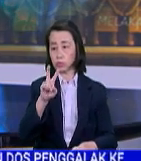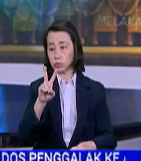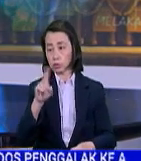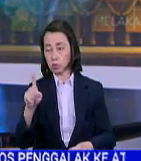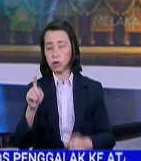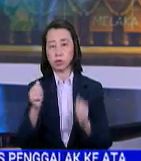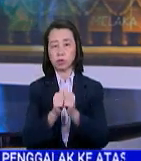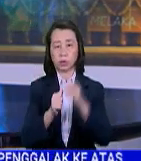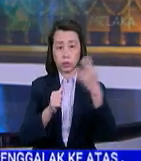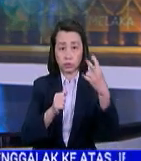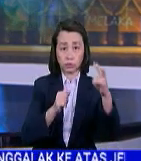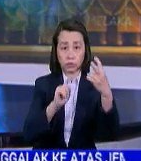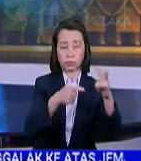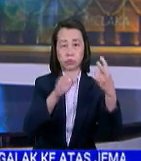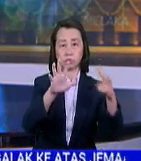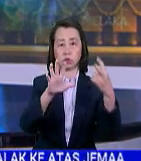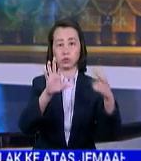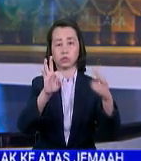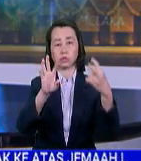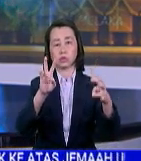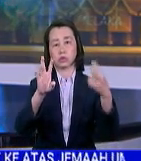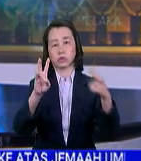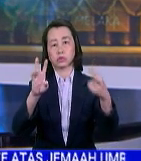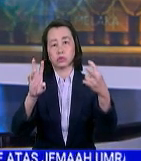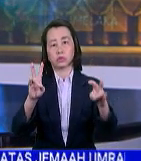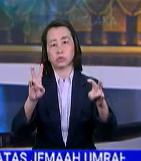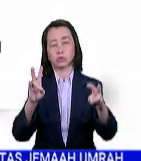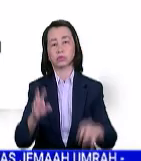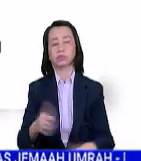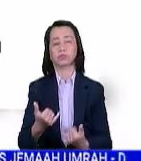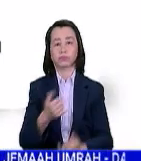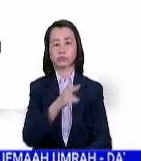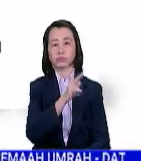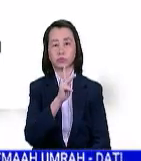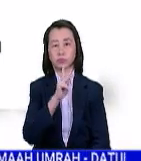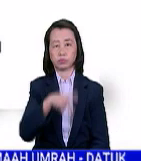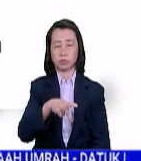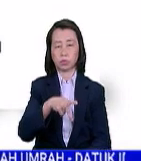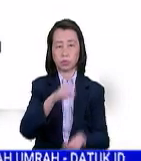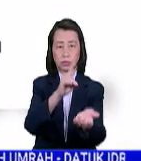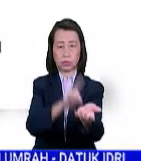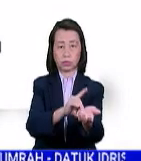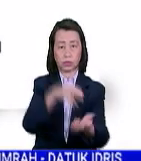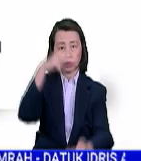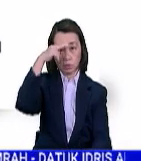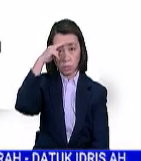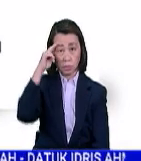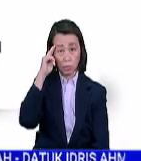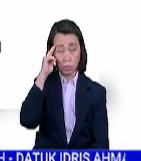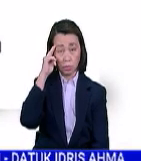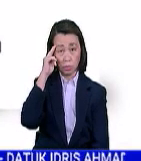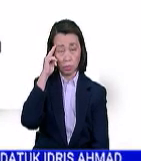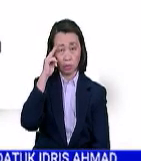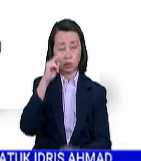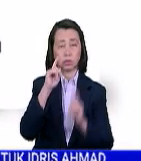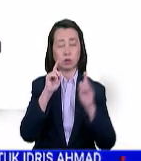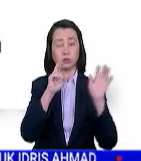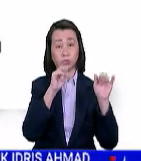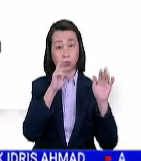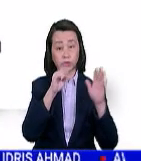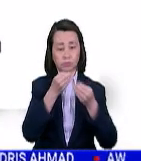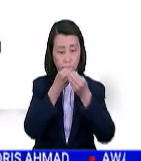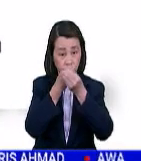dengan 17,577 kes ketua pengarah kesihatan Tan Sri Dr Nor hisam Abdullah menerusi Twitternya